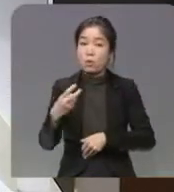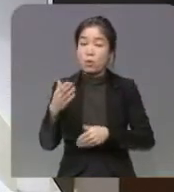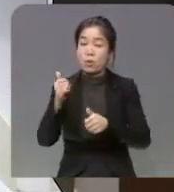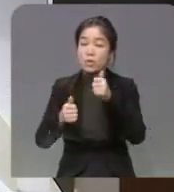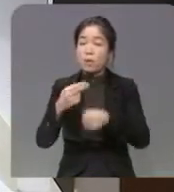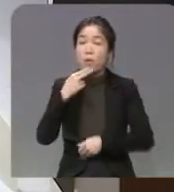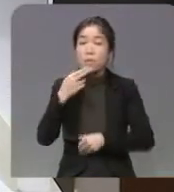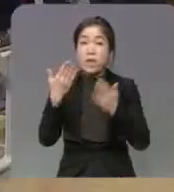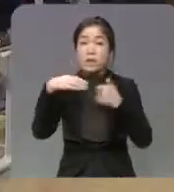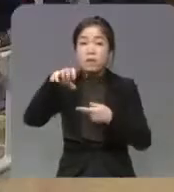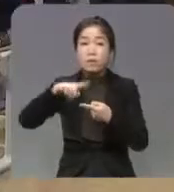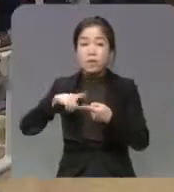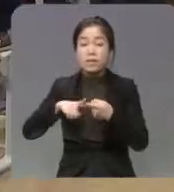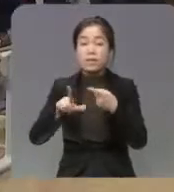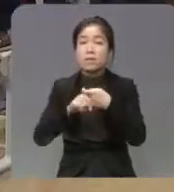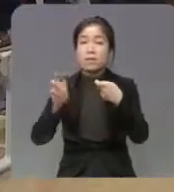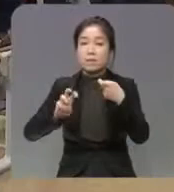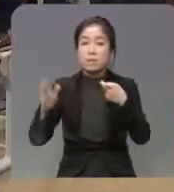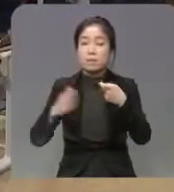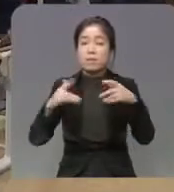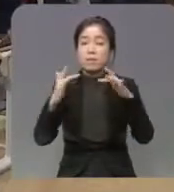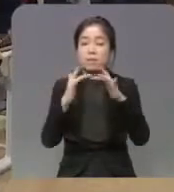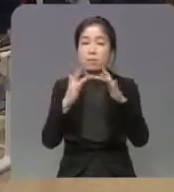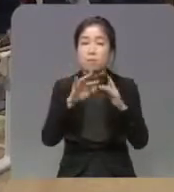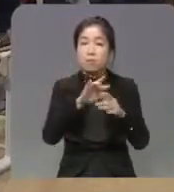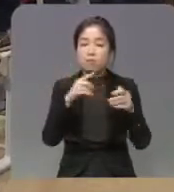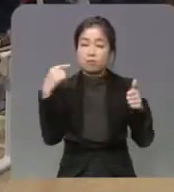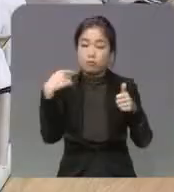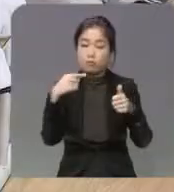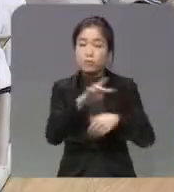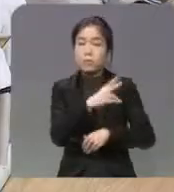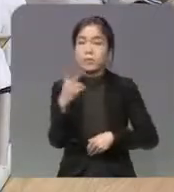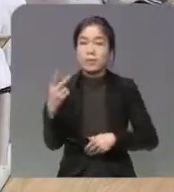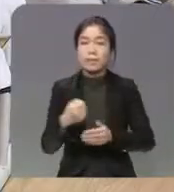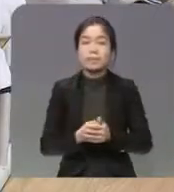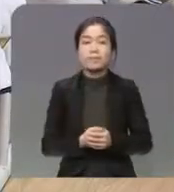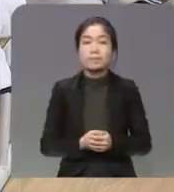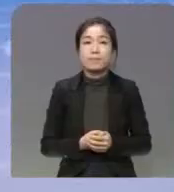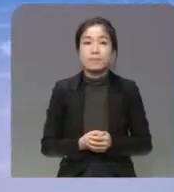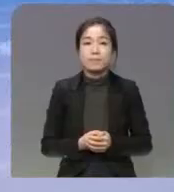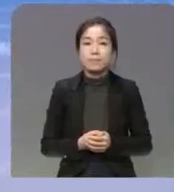비시험장 학교는 30일부터 원격 수업을 실시하기로 했습니다.